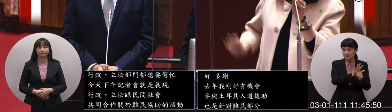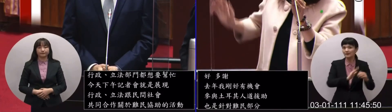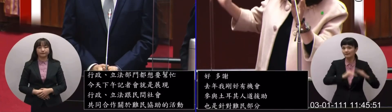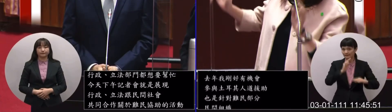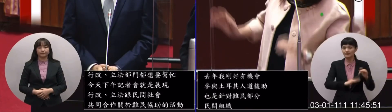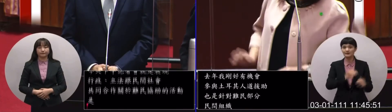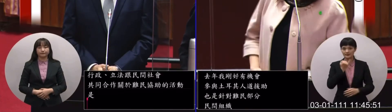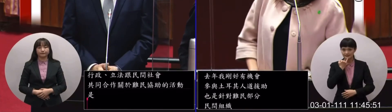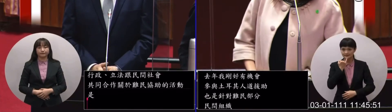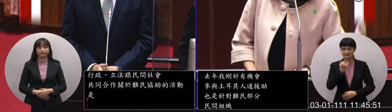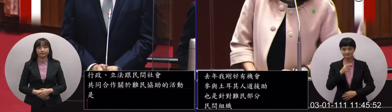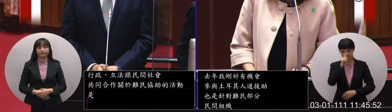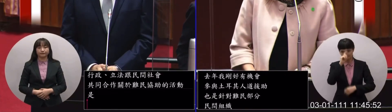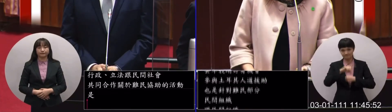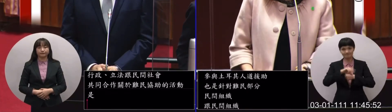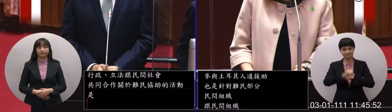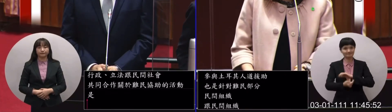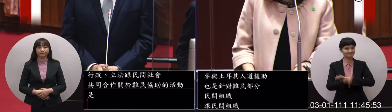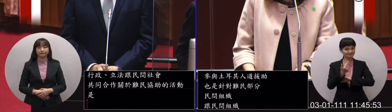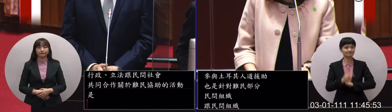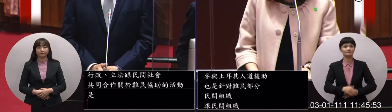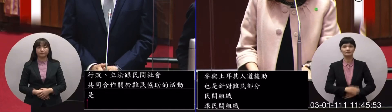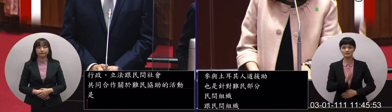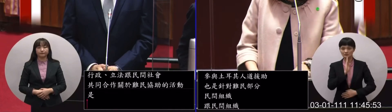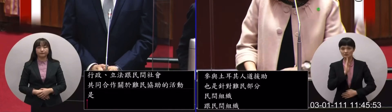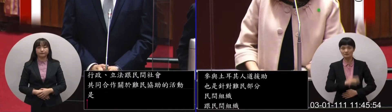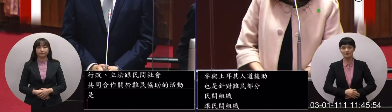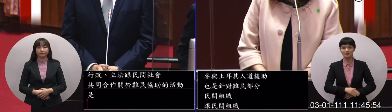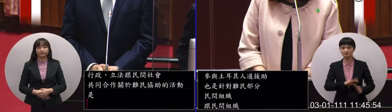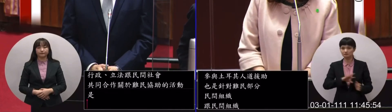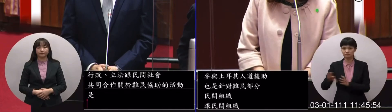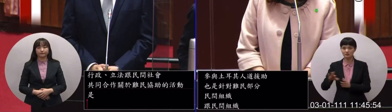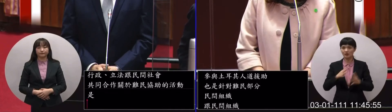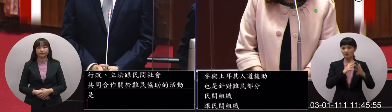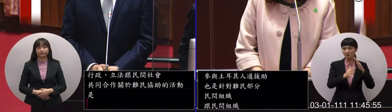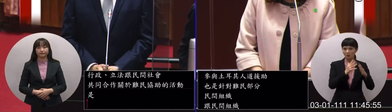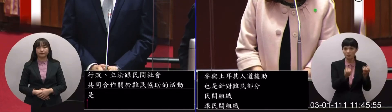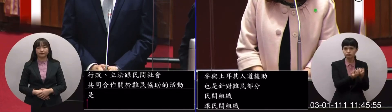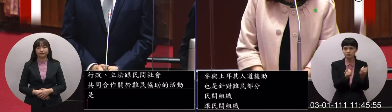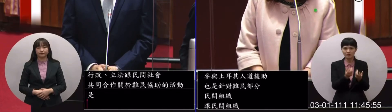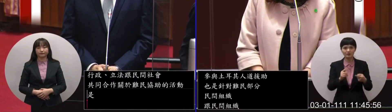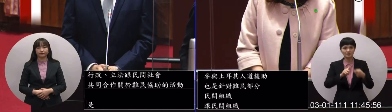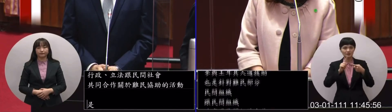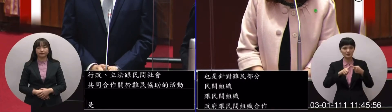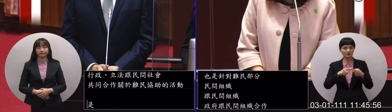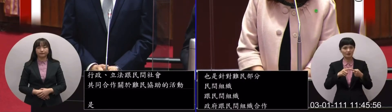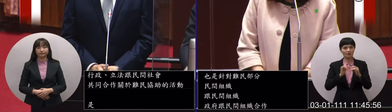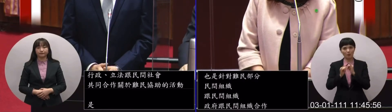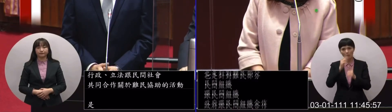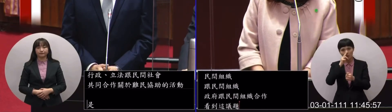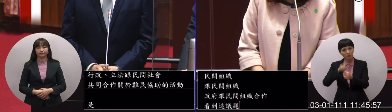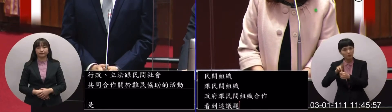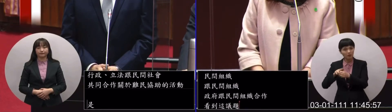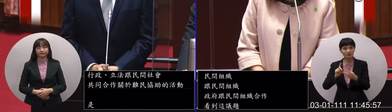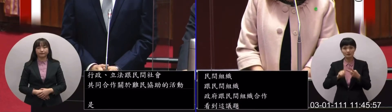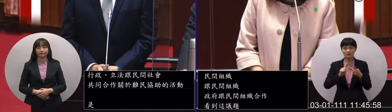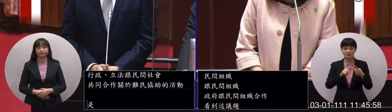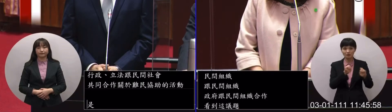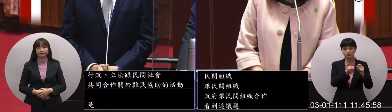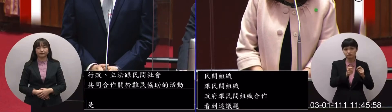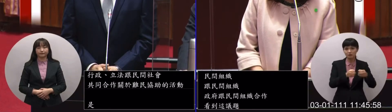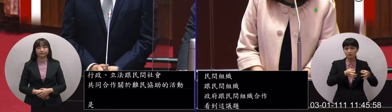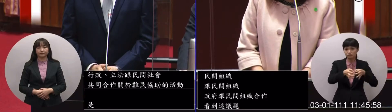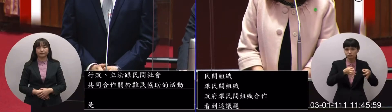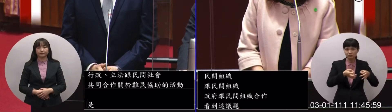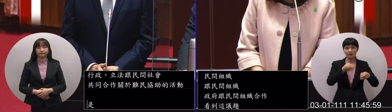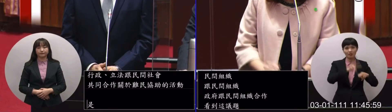好，那刚刚我们讲每次到战争，大家不喜欢的第一个事情对于人民的伤害，第二个就是对于周边国家经济贸易，还有我们所